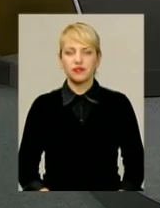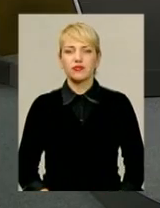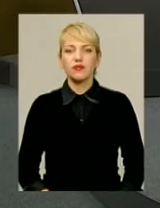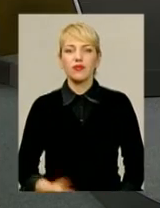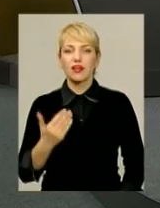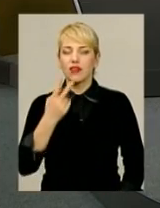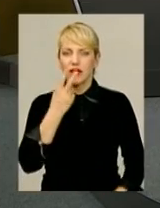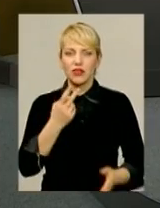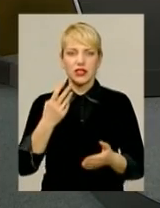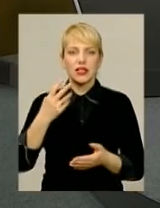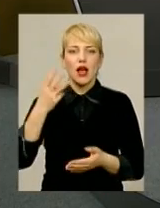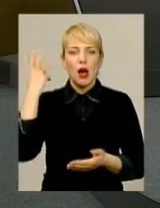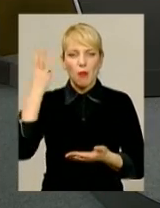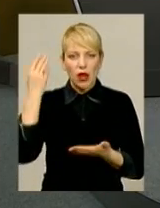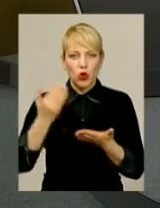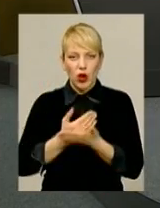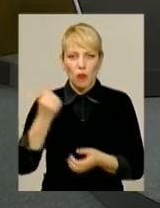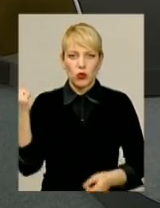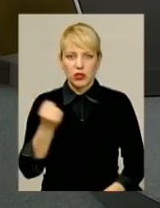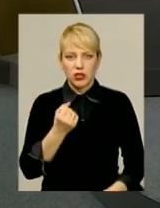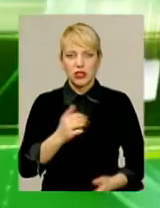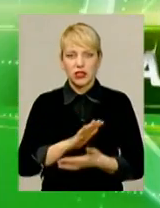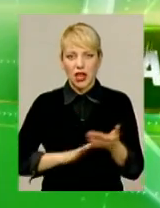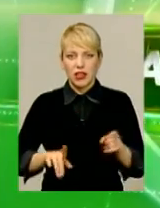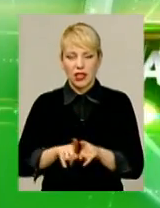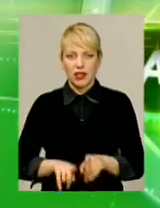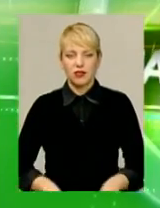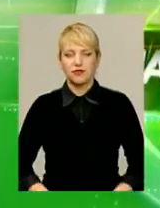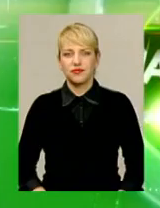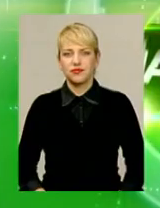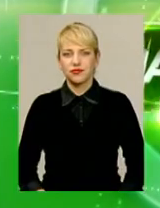Ви дивитесь панораму тиждень. Далі про таке.